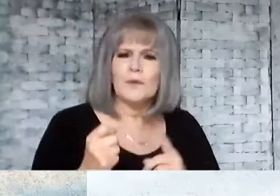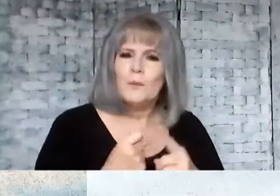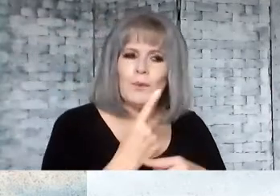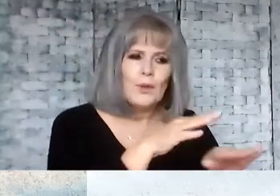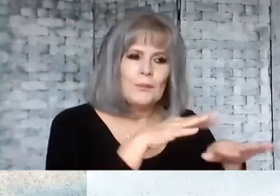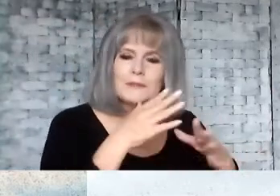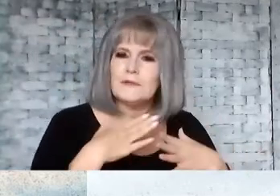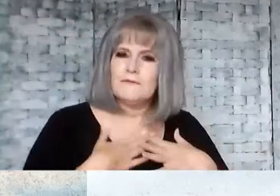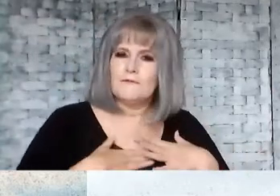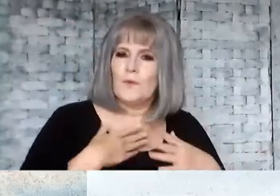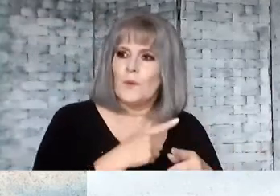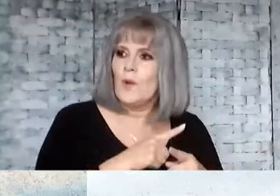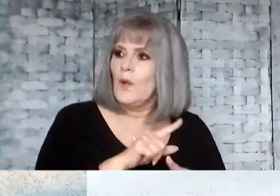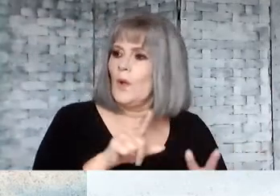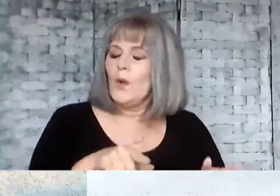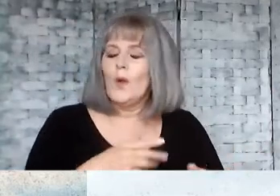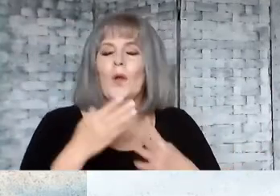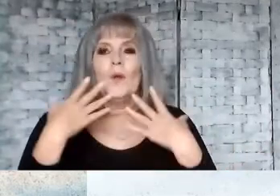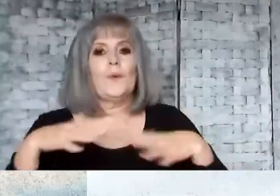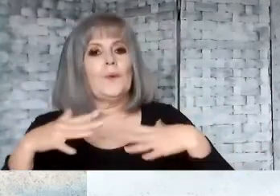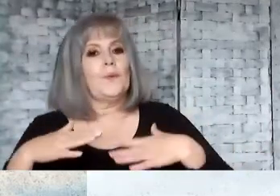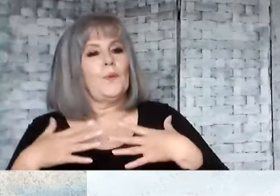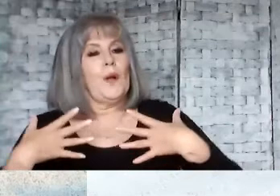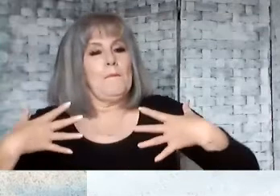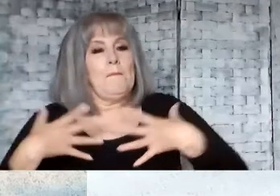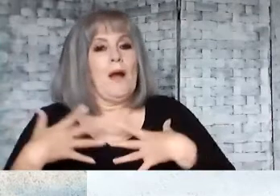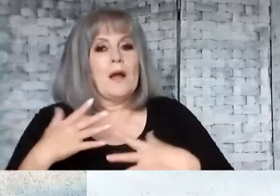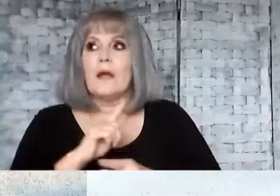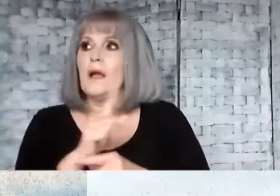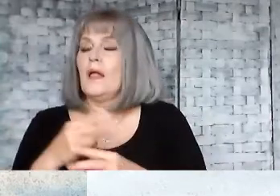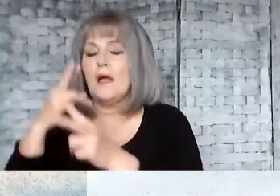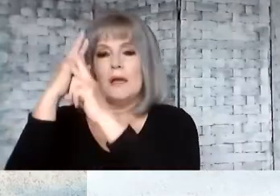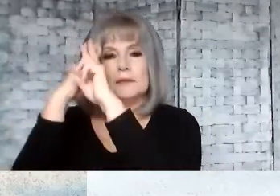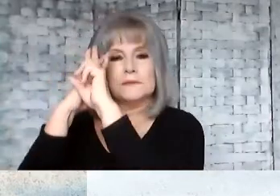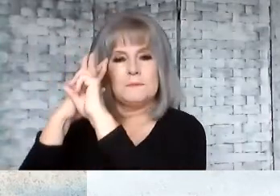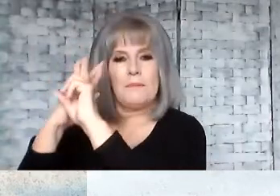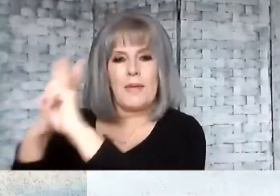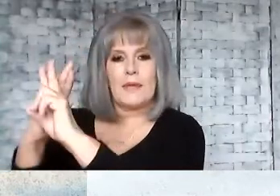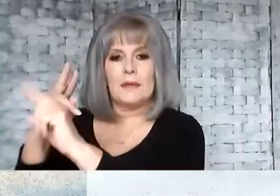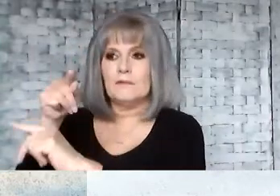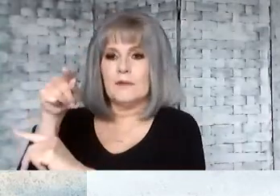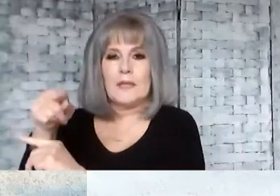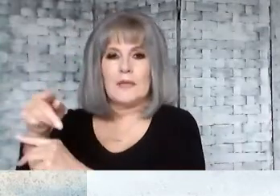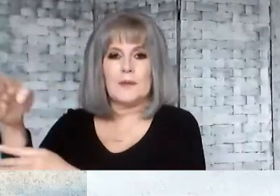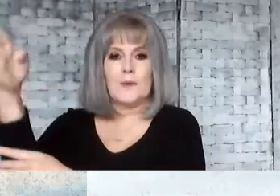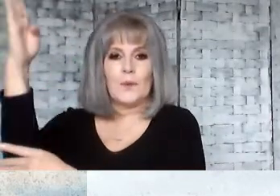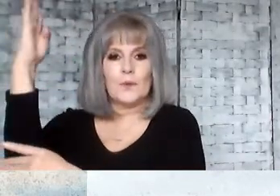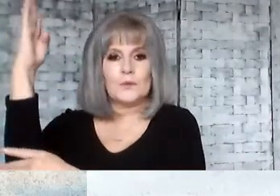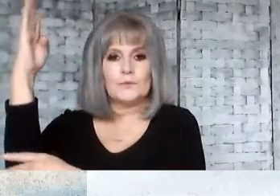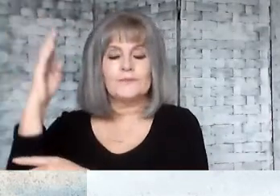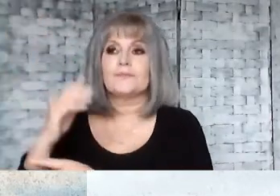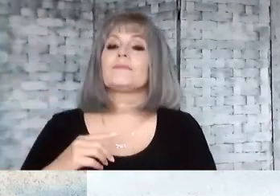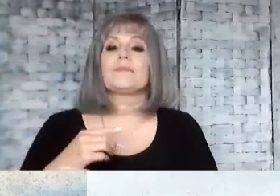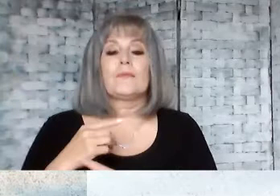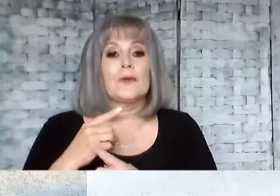Daar was 'n diep respek. Die ou vertaling sê 'n vrees het oor mense gekom. En toe